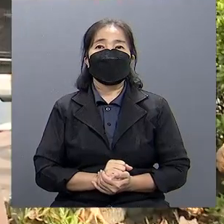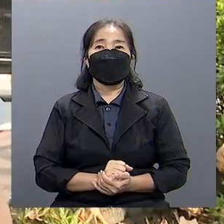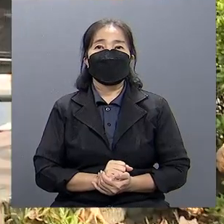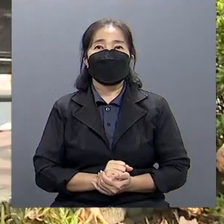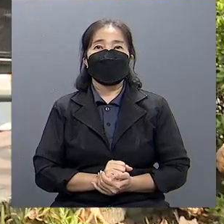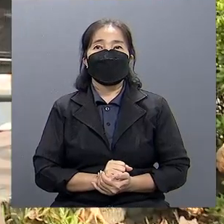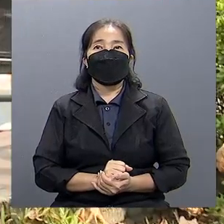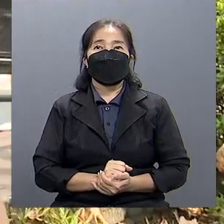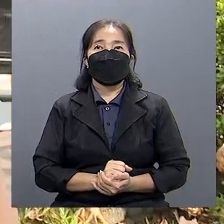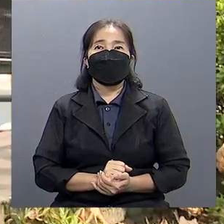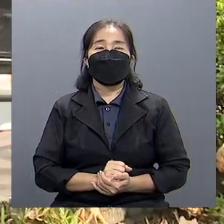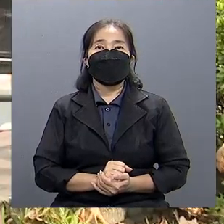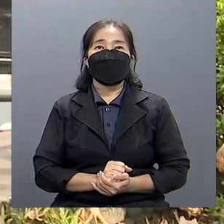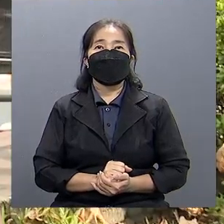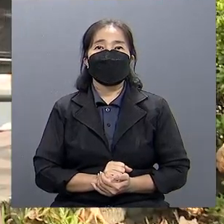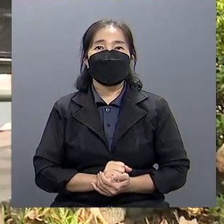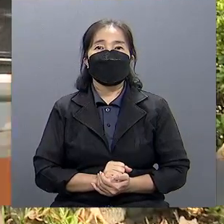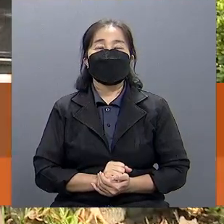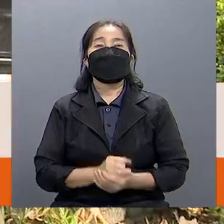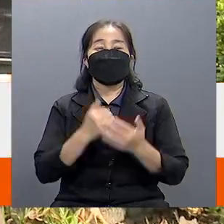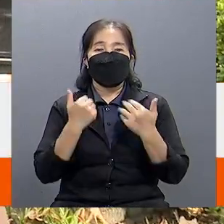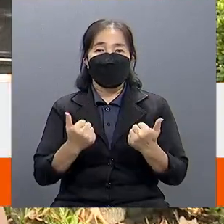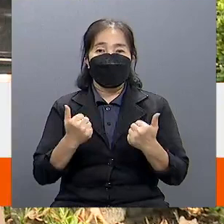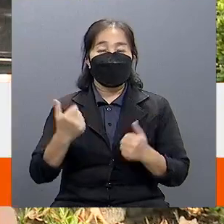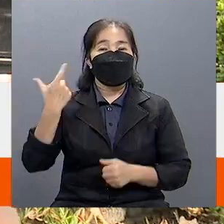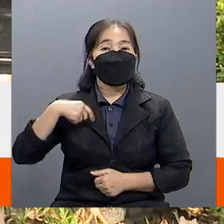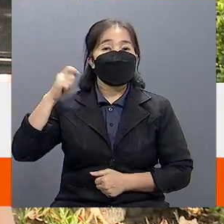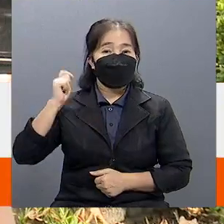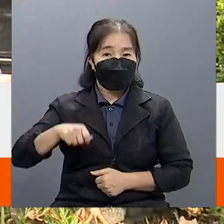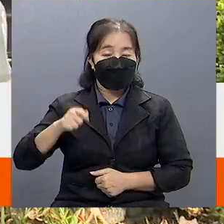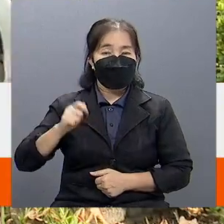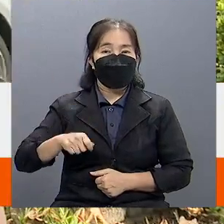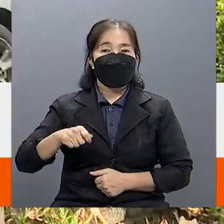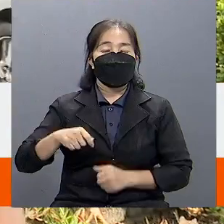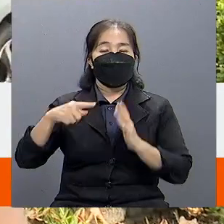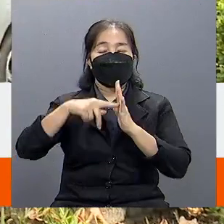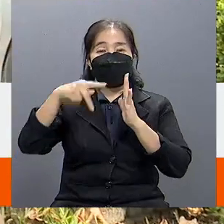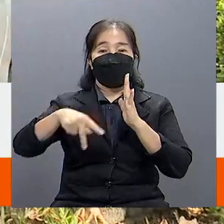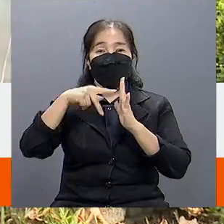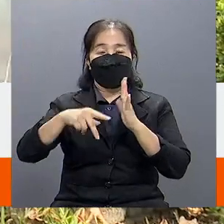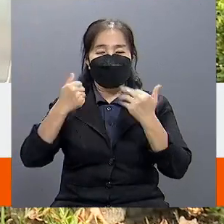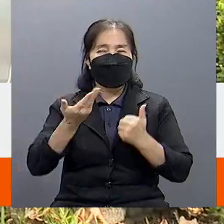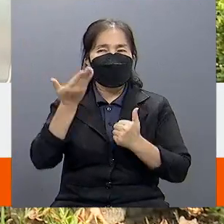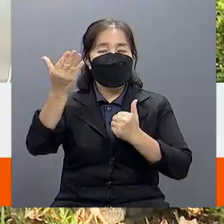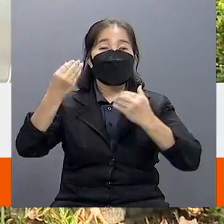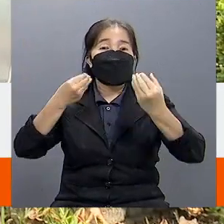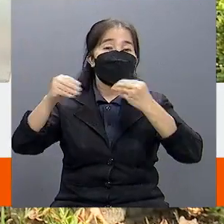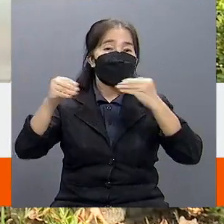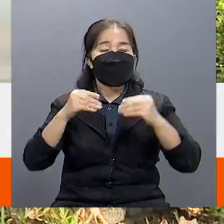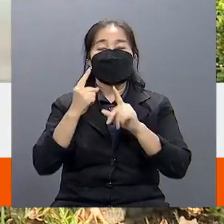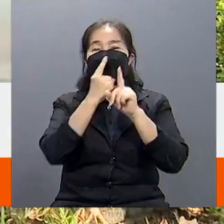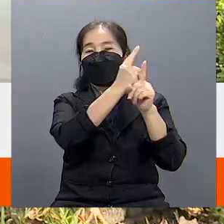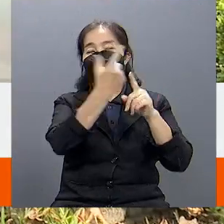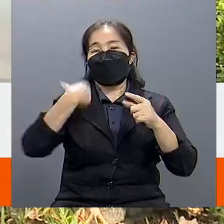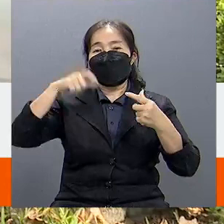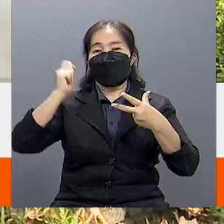ค่ะคุณพรวดีคุณจิรชาตาค่ะสำหรับคำพิพากษาของศาลแพ่งในชั้นอุทธรณ์นะคะยืนตามศาลชั้นต้นค่ะโดยศาลยกฟ้อง